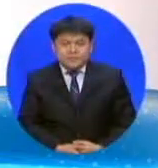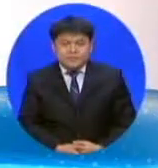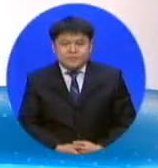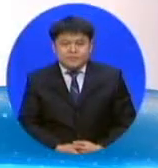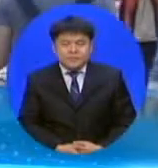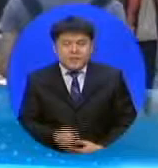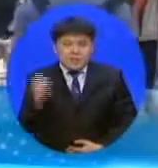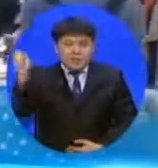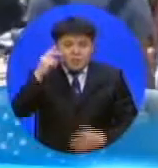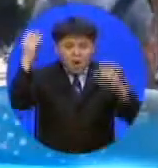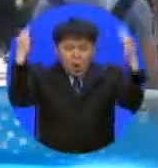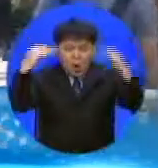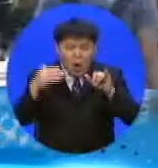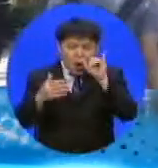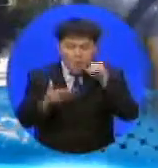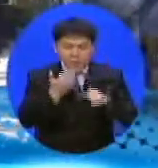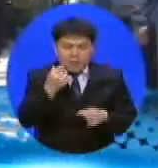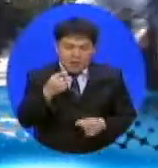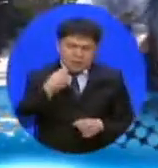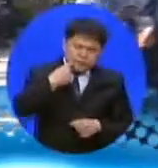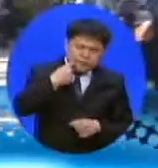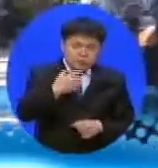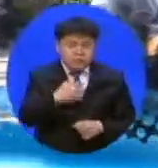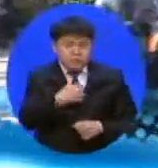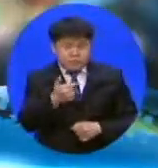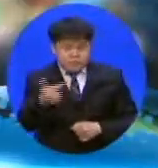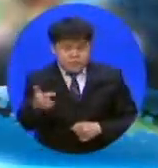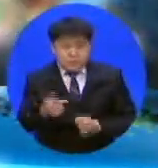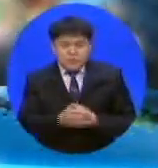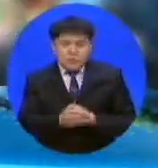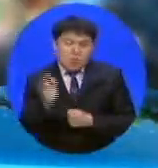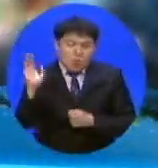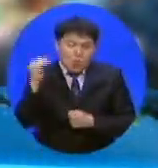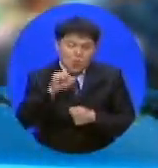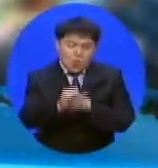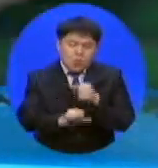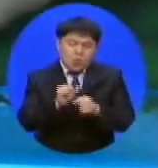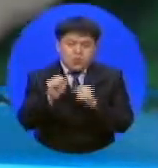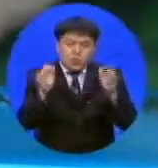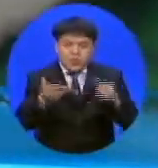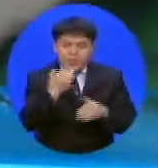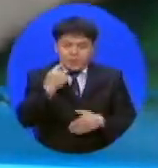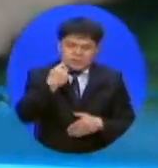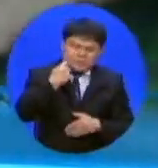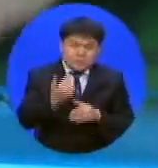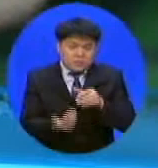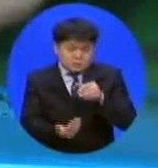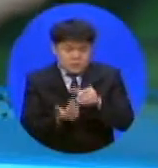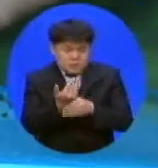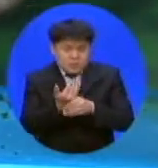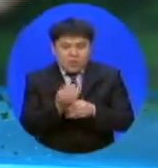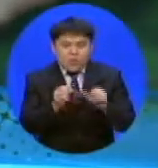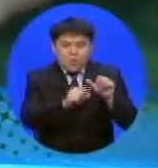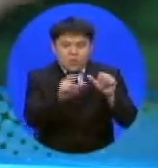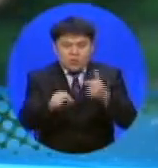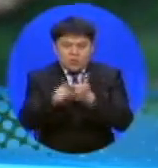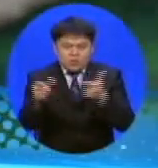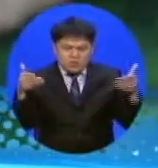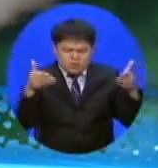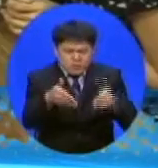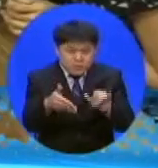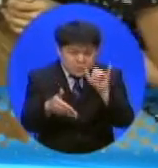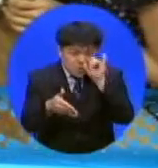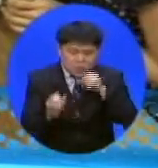내일은 더위가 찾아오면서 식중독 위험이 크게 높아지고 있습니다. 최근 5년간 식중독 사고가 5월과 6월에 몰린 가운데